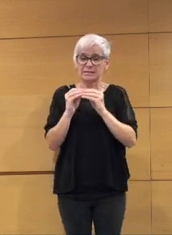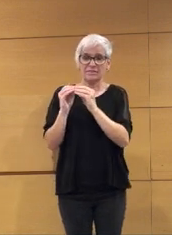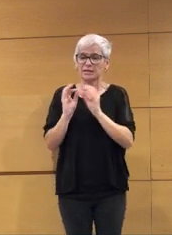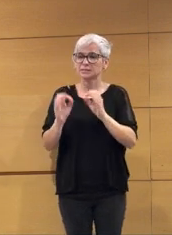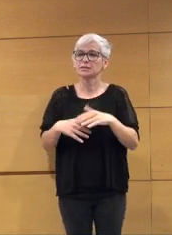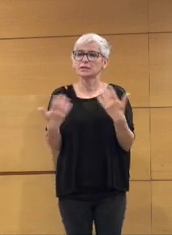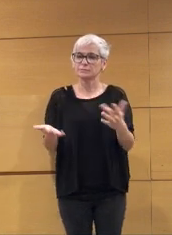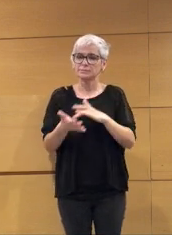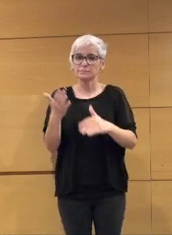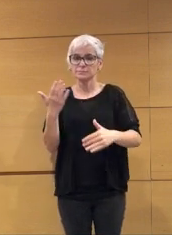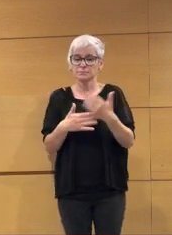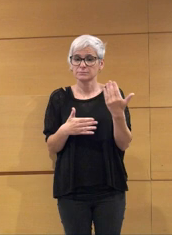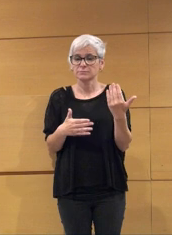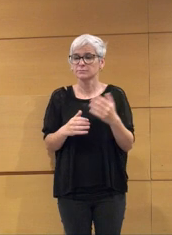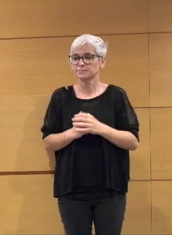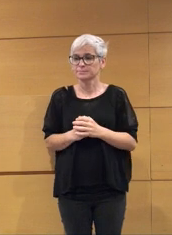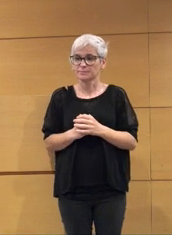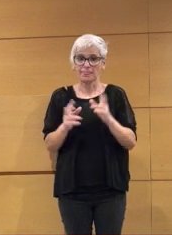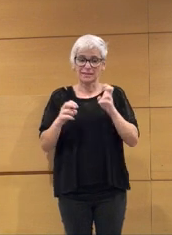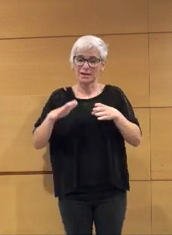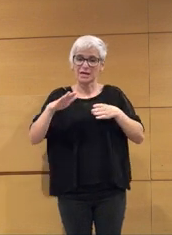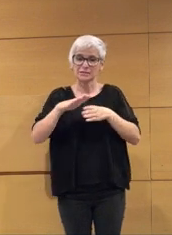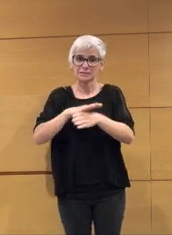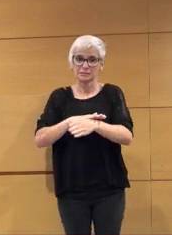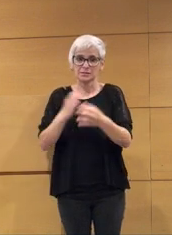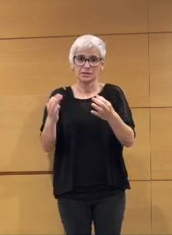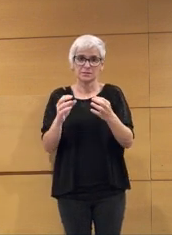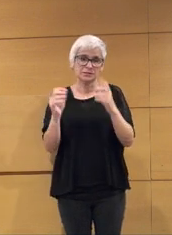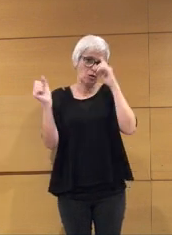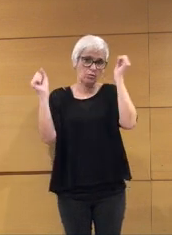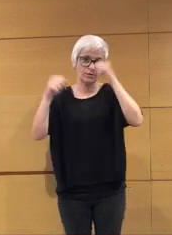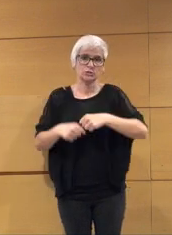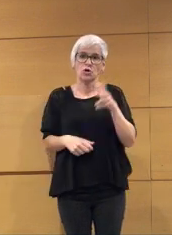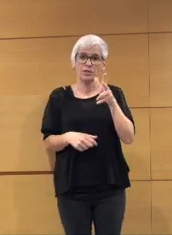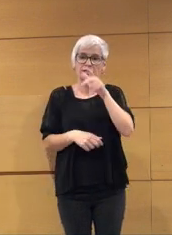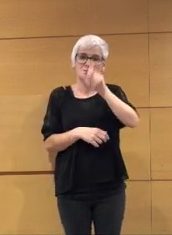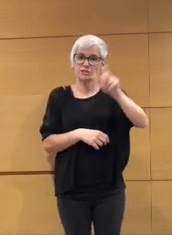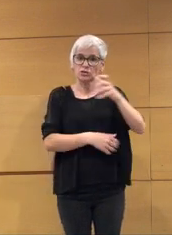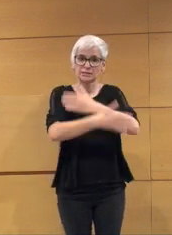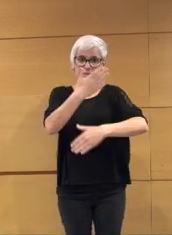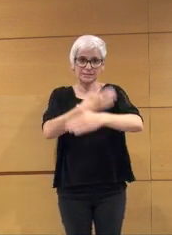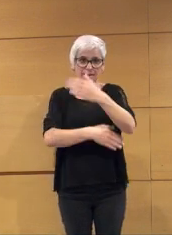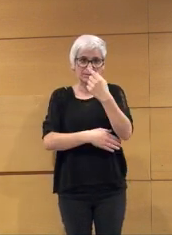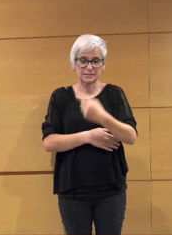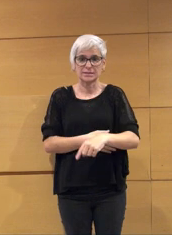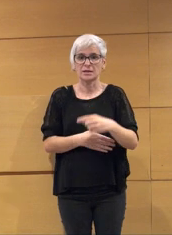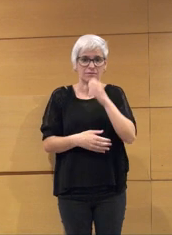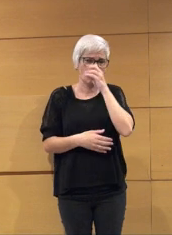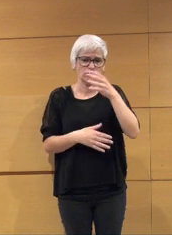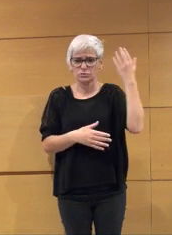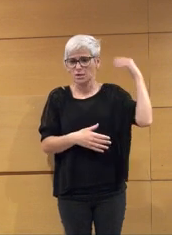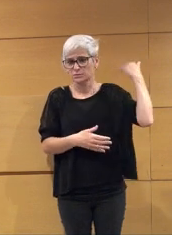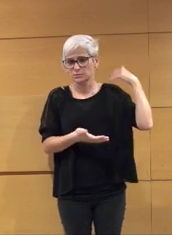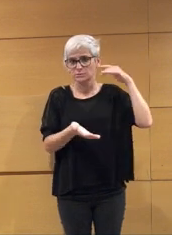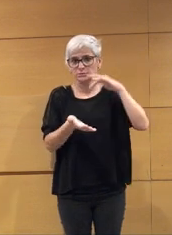de partida general del tema de l'accessibilitat és la Convenció dels Drets de les Persones amb Discapacitat, que ja fa molts anys